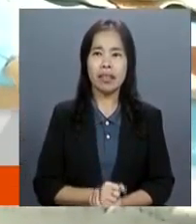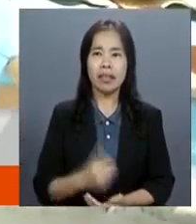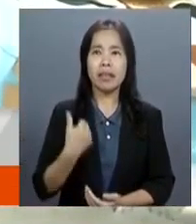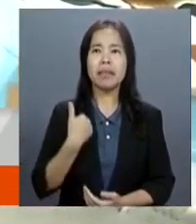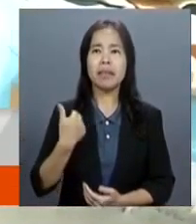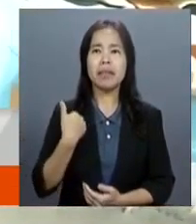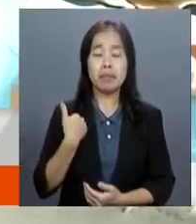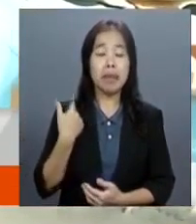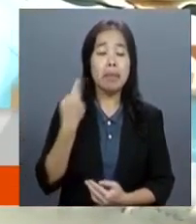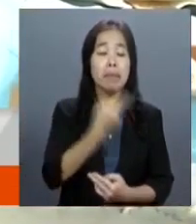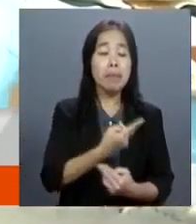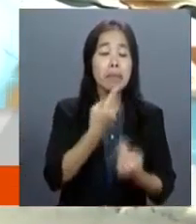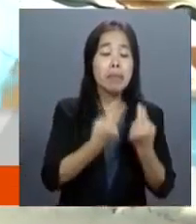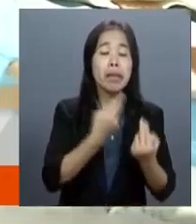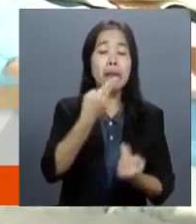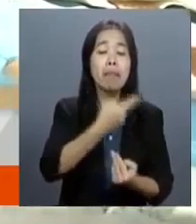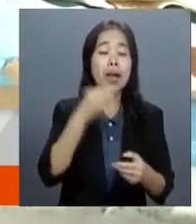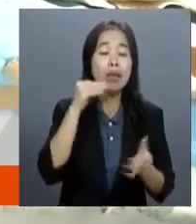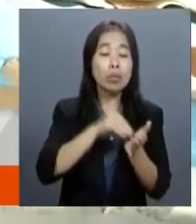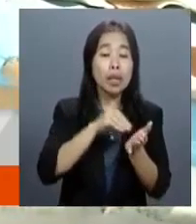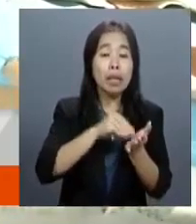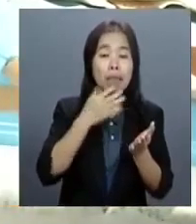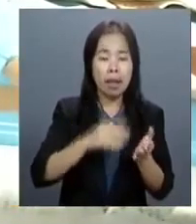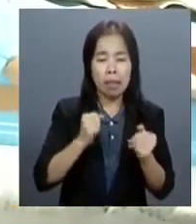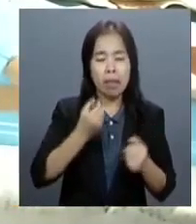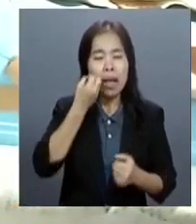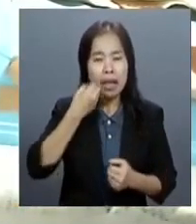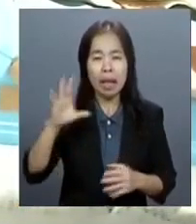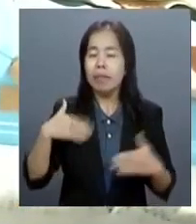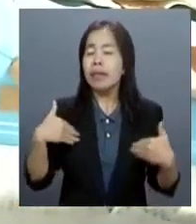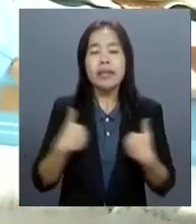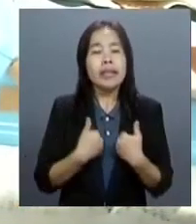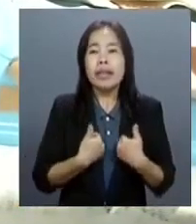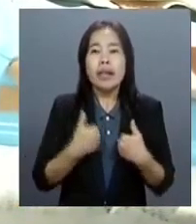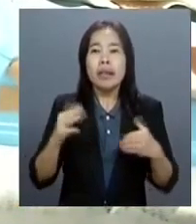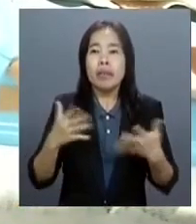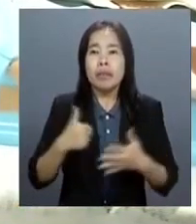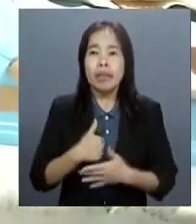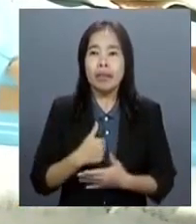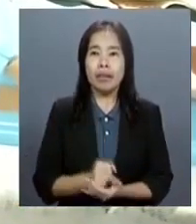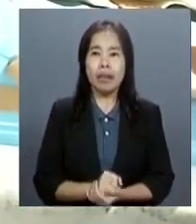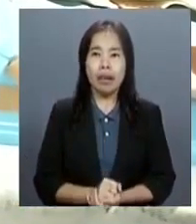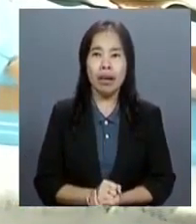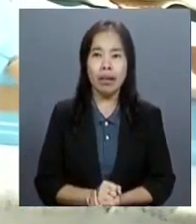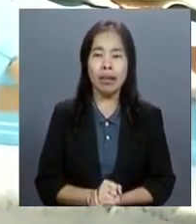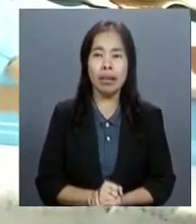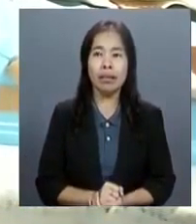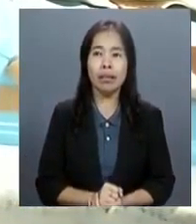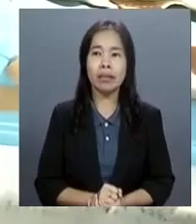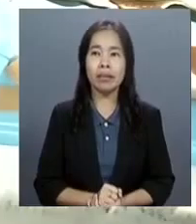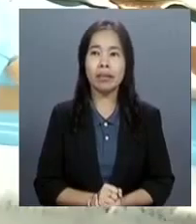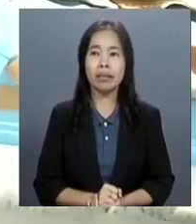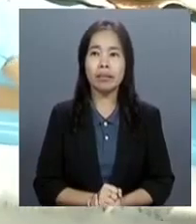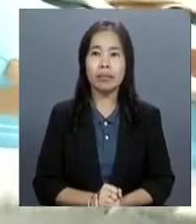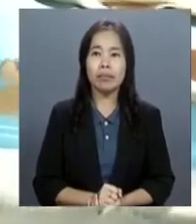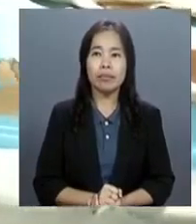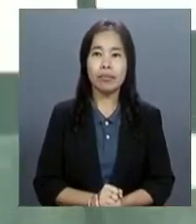นื่อยไหม ไม่เหนื่อยจากต้นจัดดู อ๋อโอเคนะ